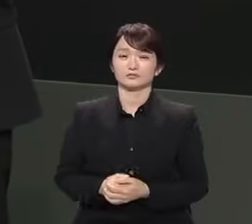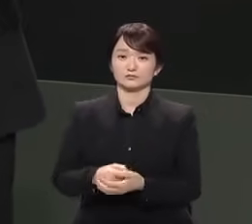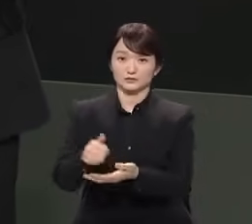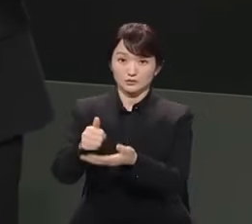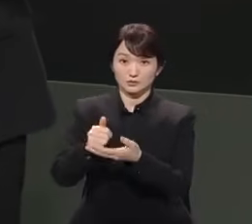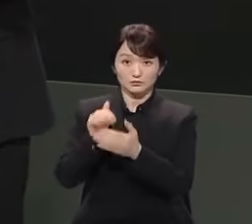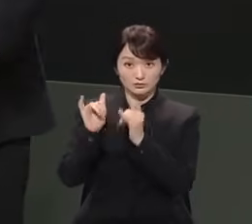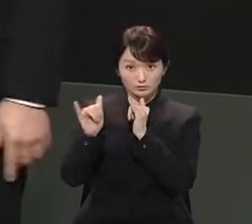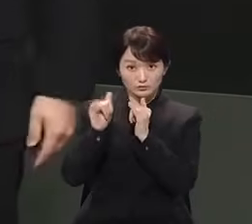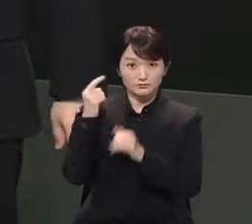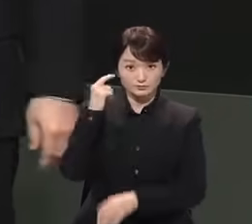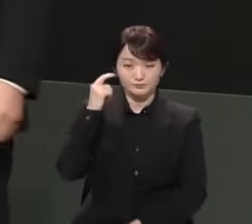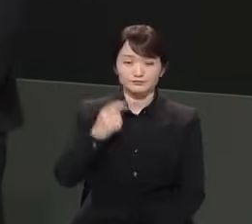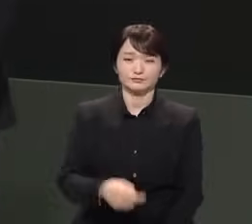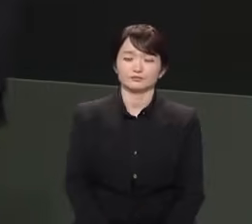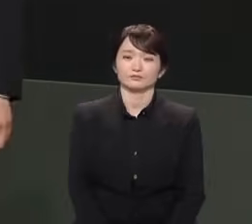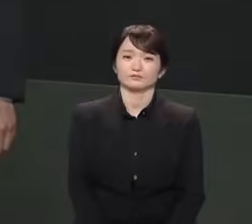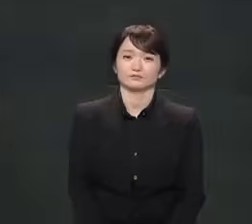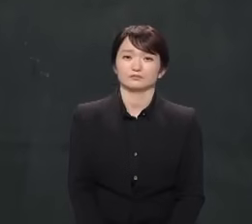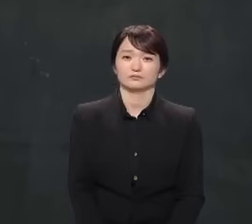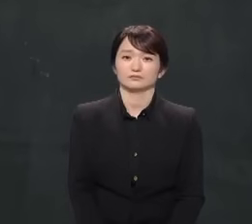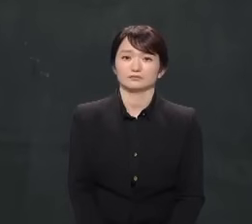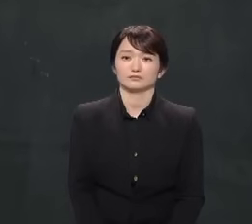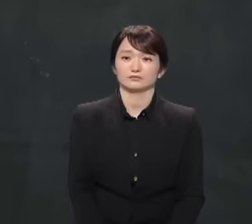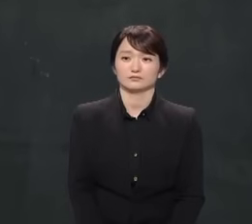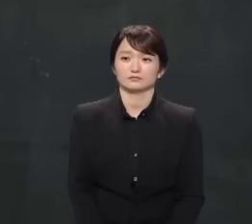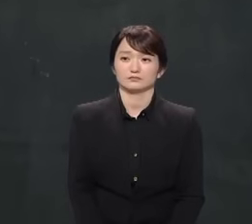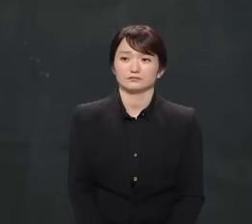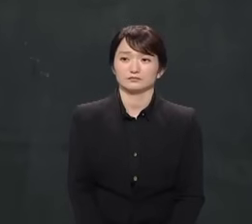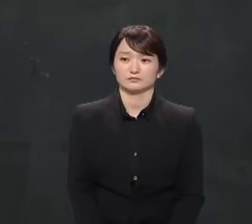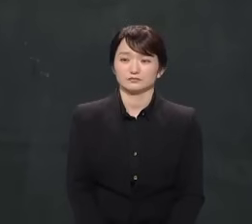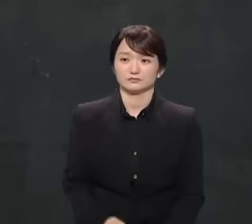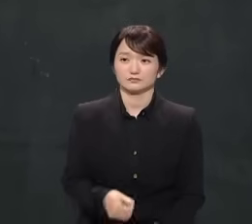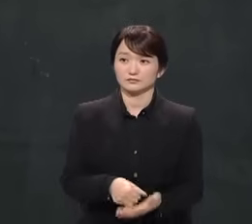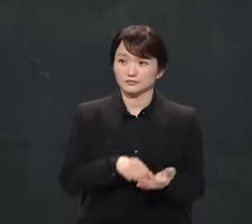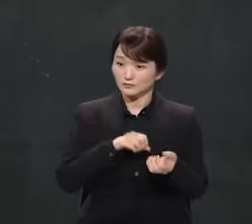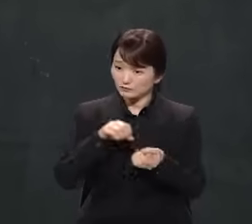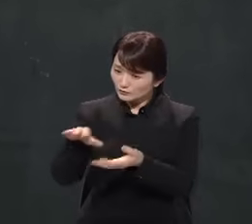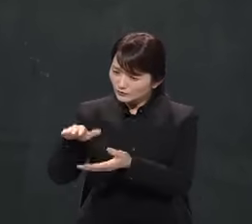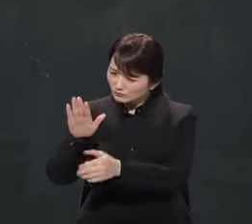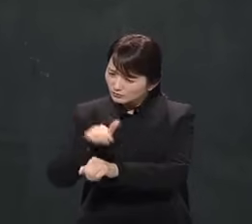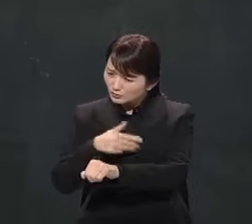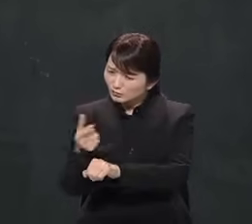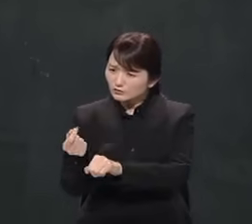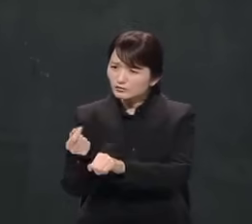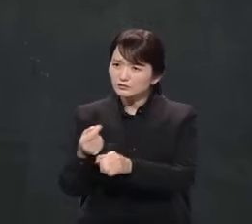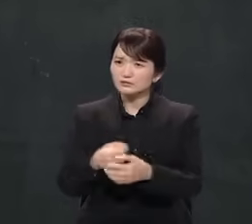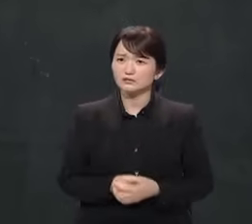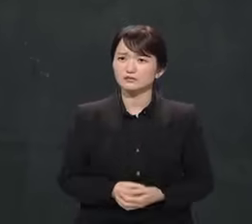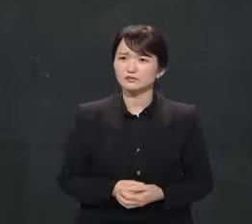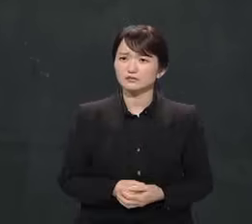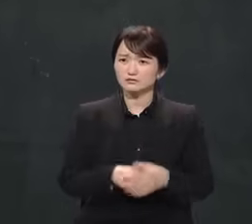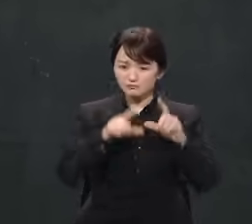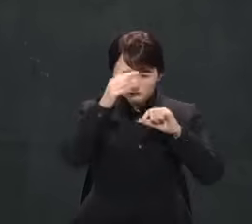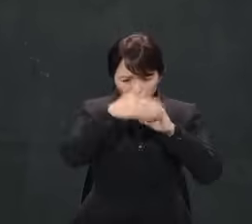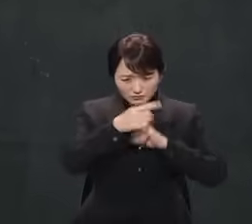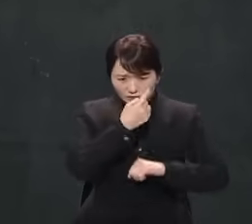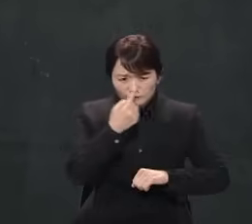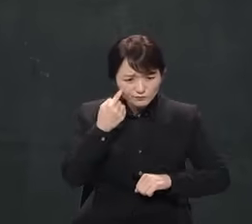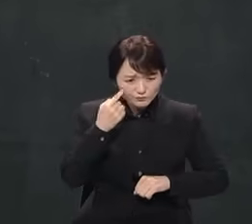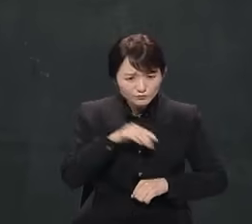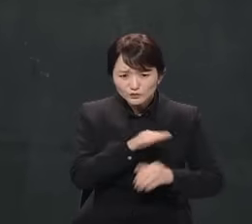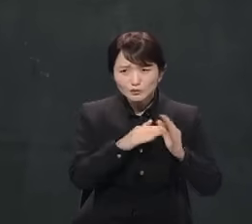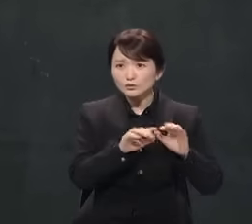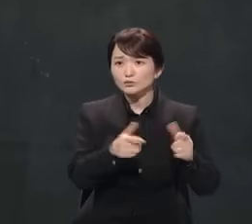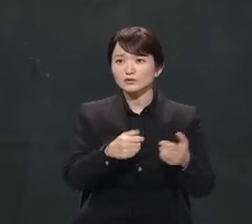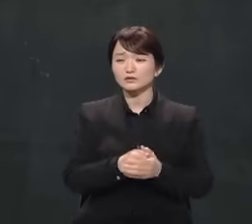고객과의 통화부터 먼저 들어보시죠. 오늘 배송하신 거예요. 잘못하신 것 같은데요. 사진 확인해 보니까 그거 우리 집이 아니에요.